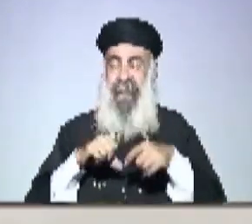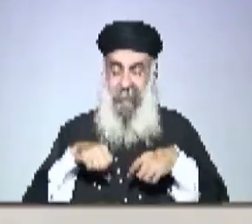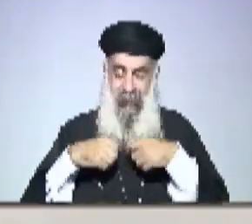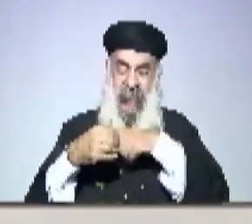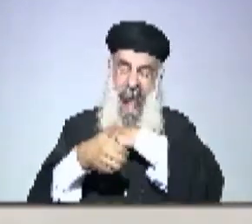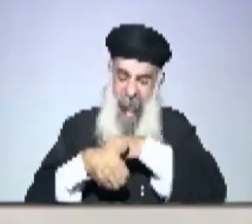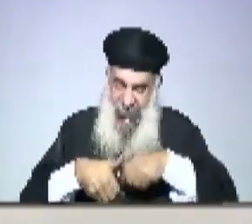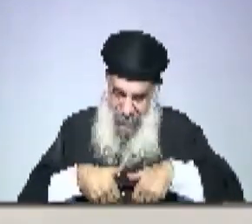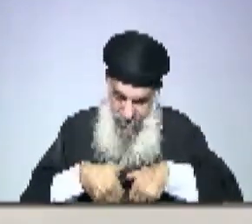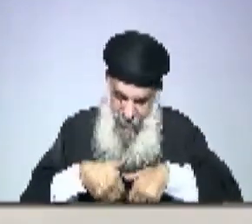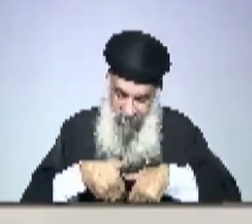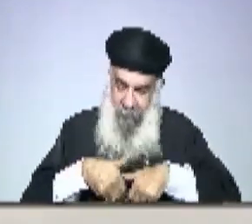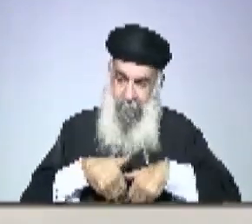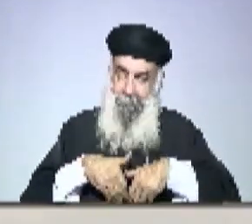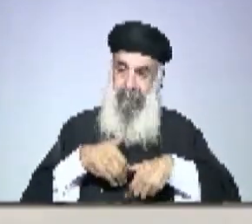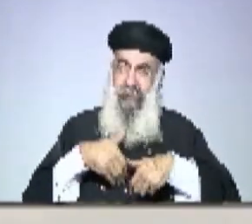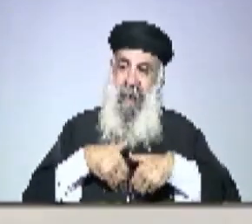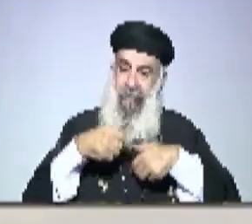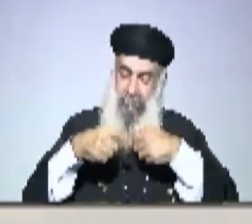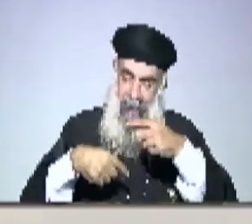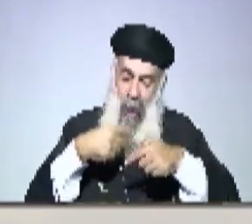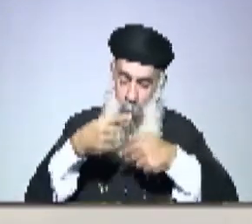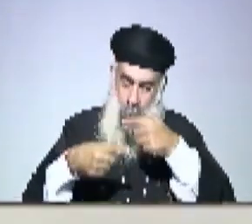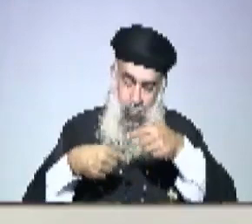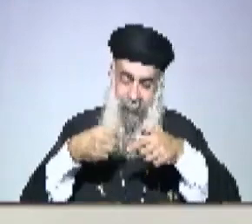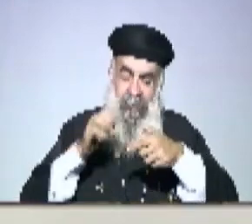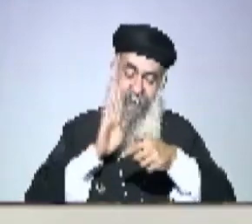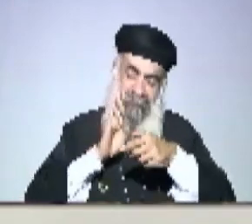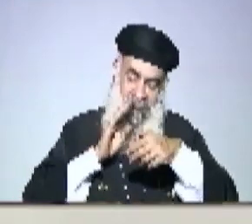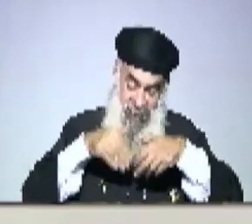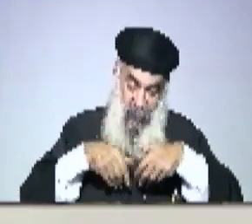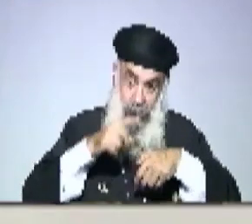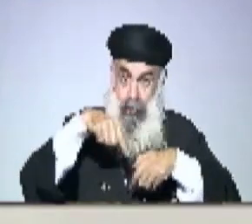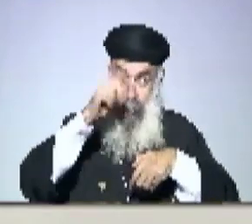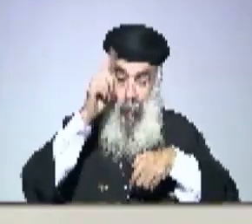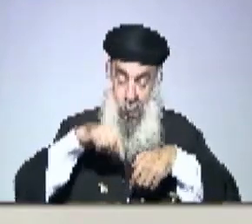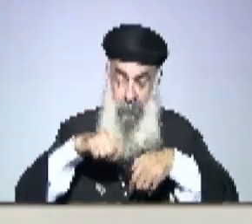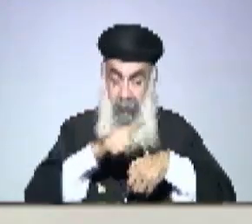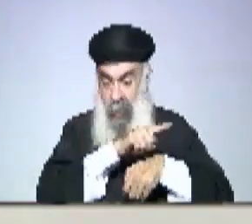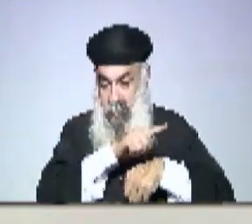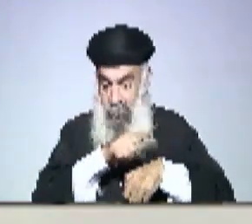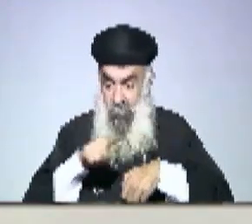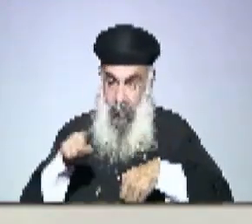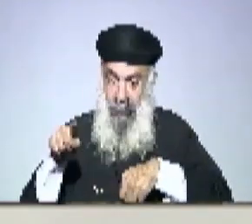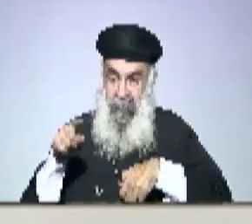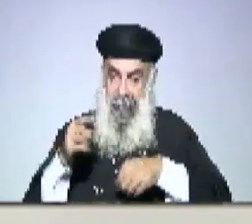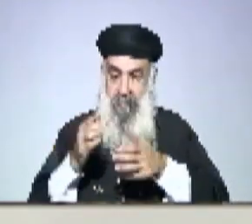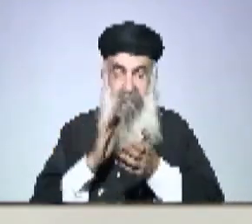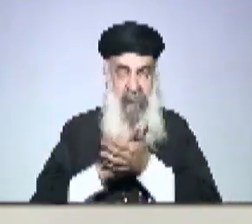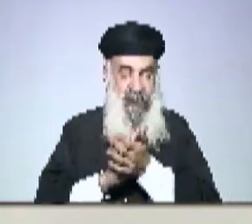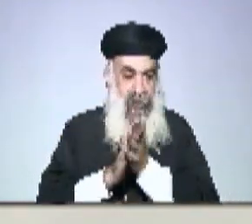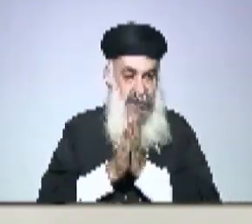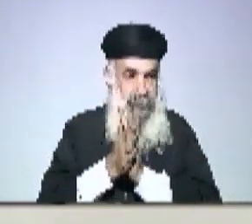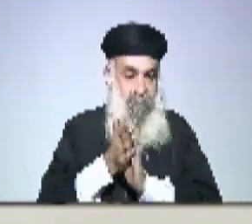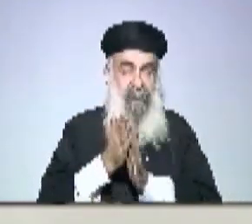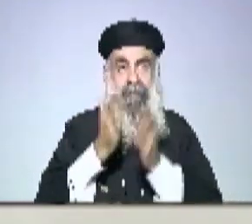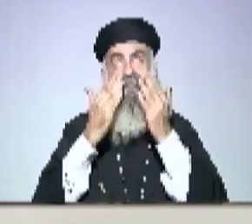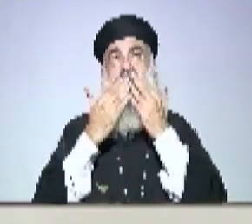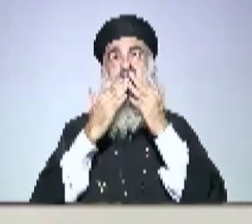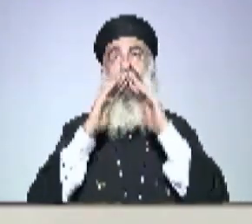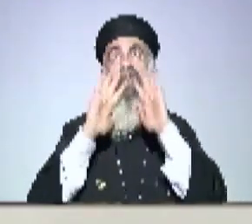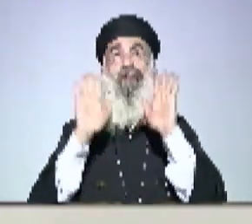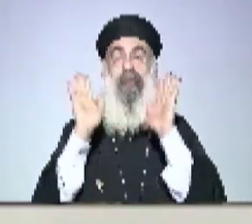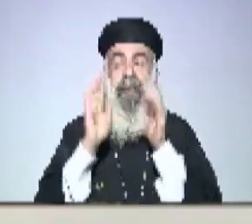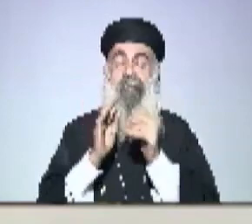احتاج يعني تعودت ممكن يوم يعدي عليا ما عنديش اقول اشكرك يا